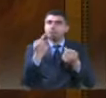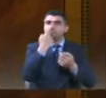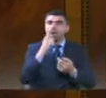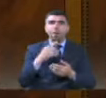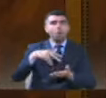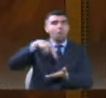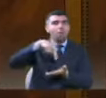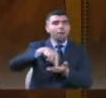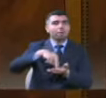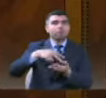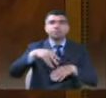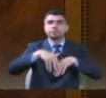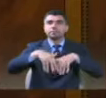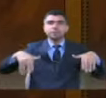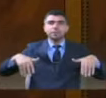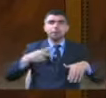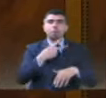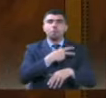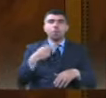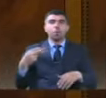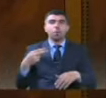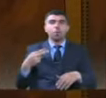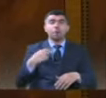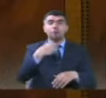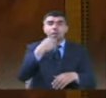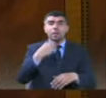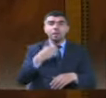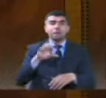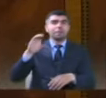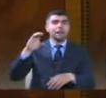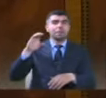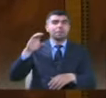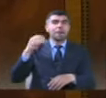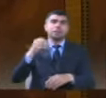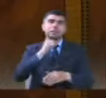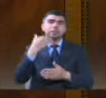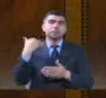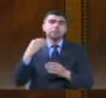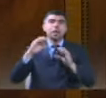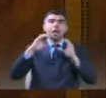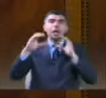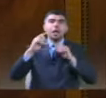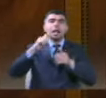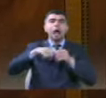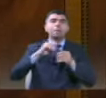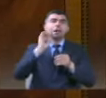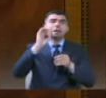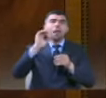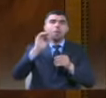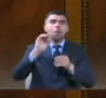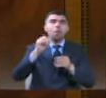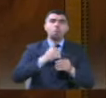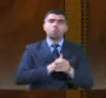واعتقادي على أنكم شاركتم السيد رئيس الحكومة مع النقابة ديالكم بحدكم، وهذا مش حوار. اللي تيشارك